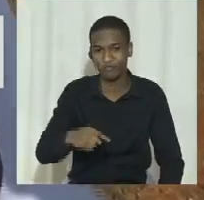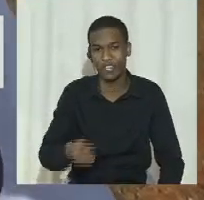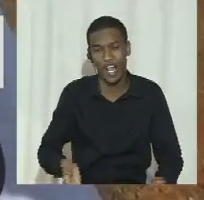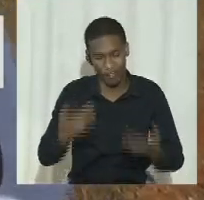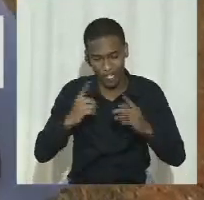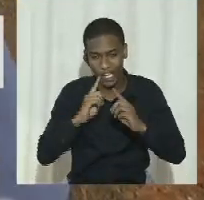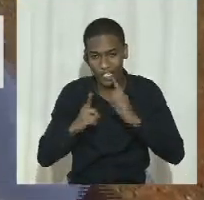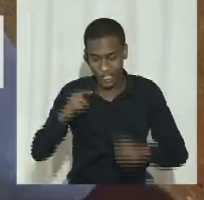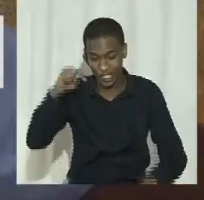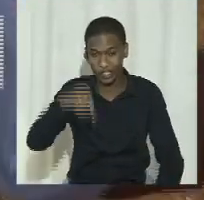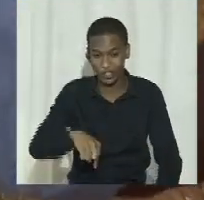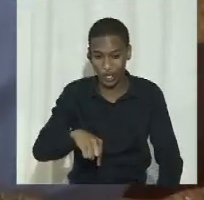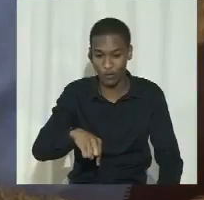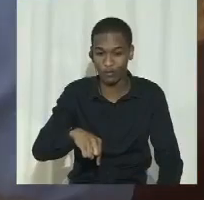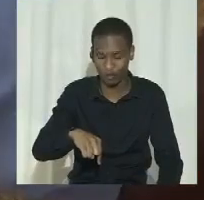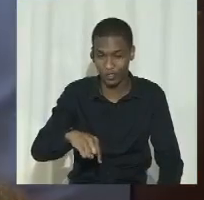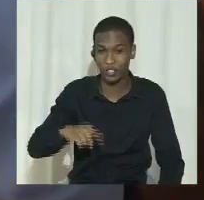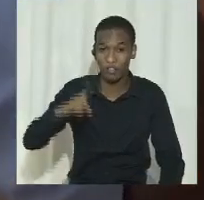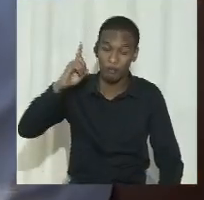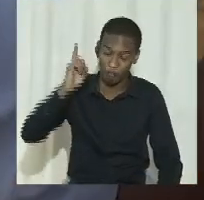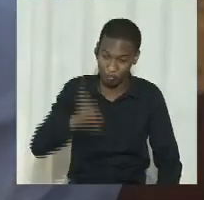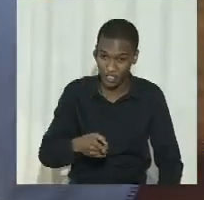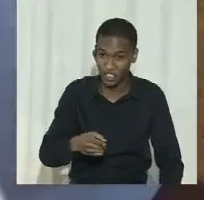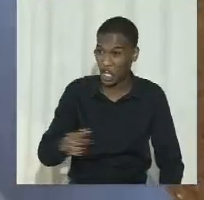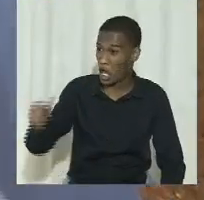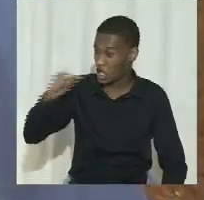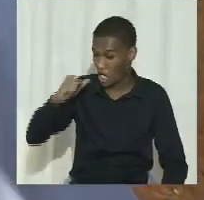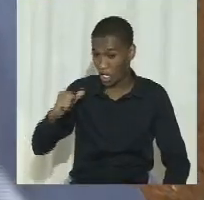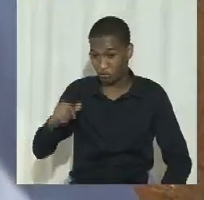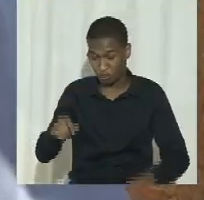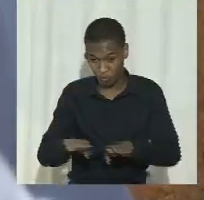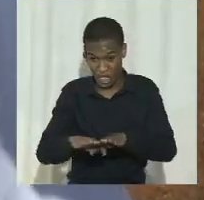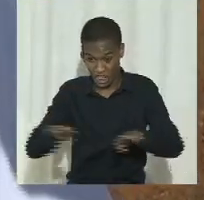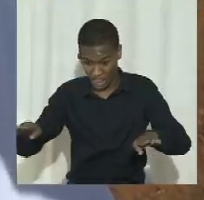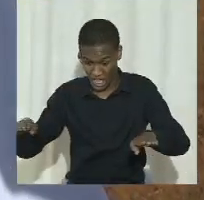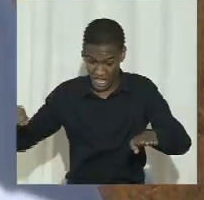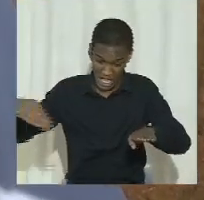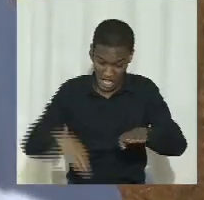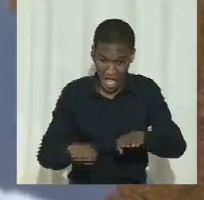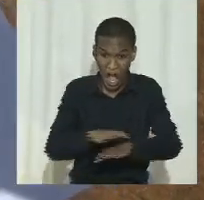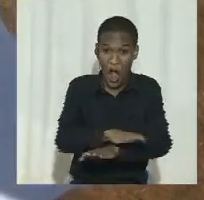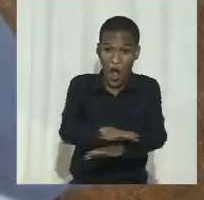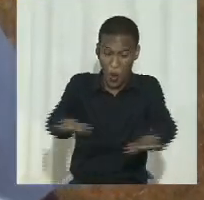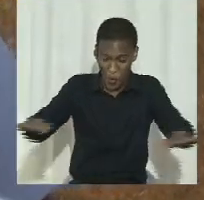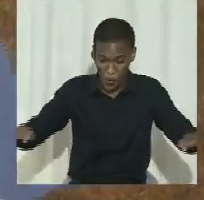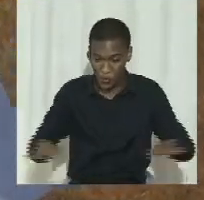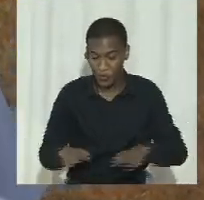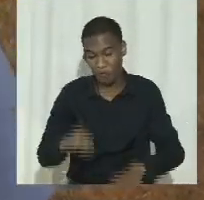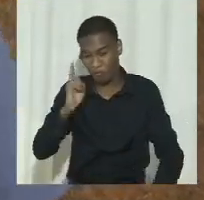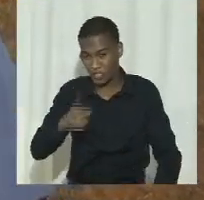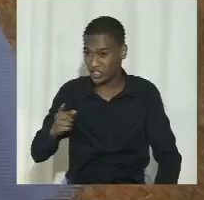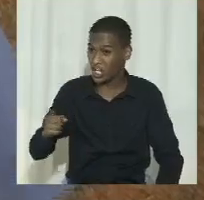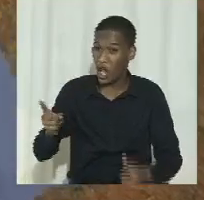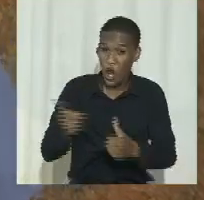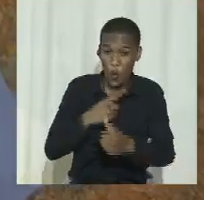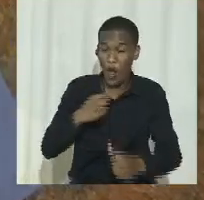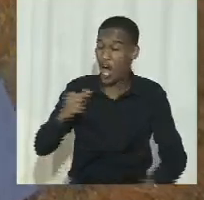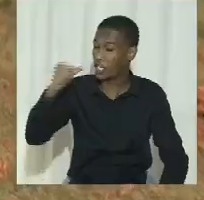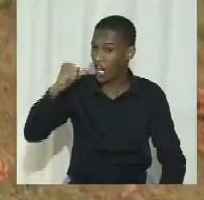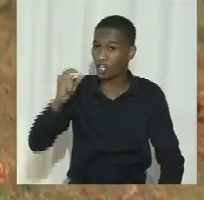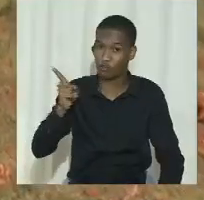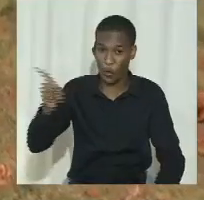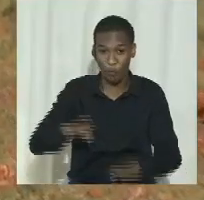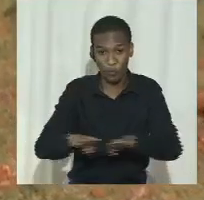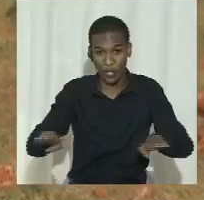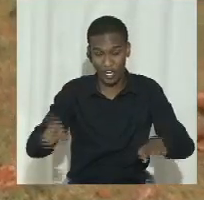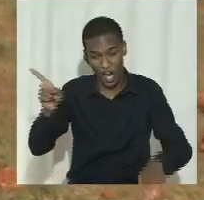dia misy sorsana rano misy loharano zany manodidina ty toerana ty. Dia rehefa misy loharano zany manodidina an'la